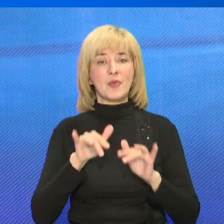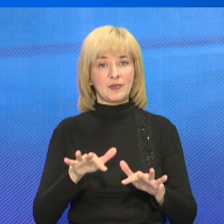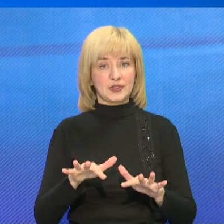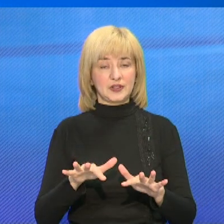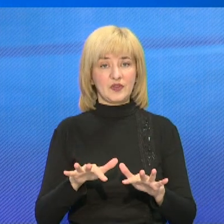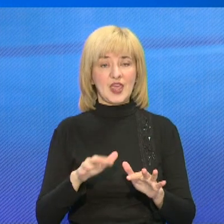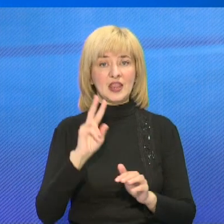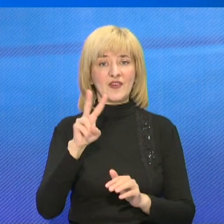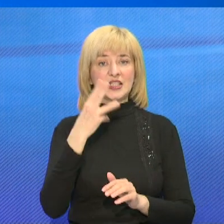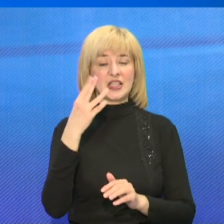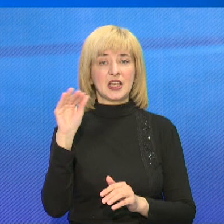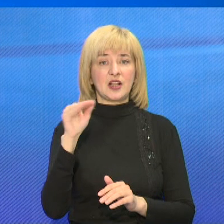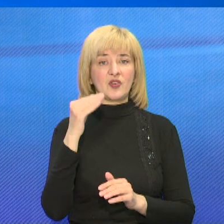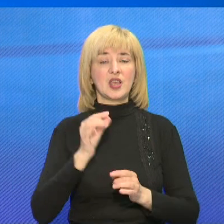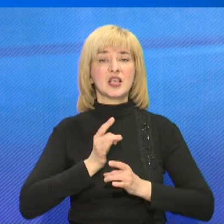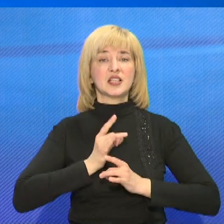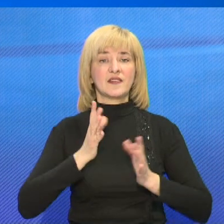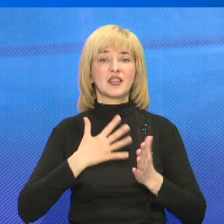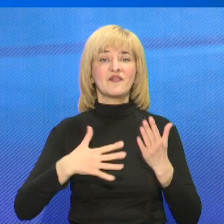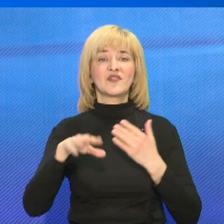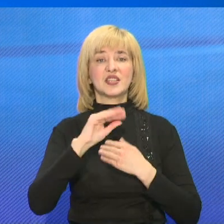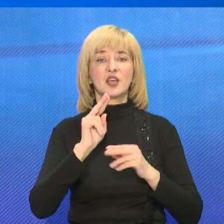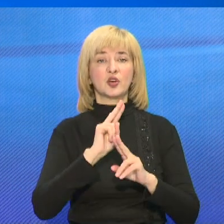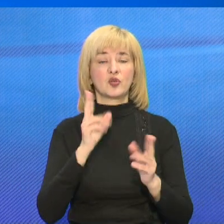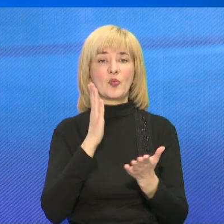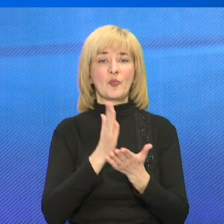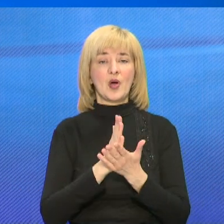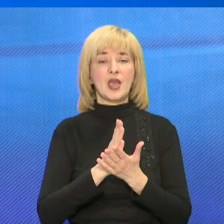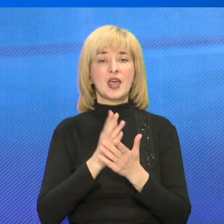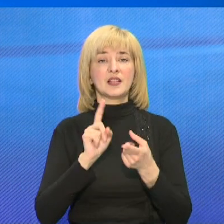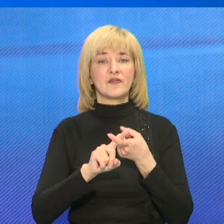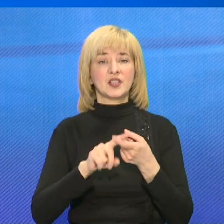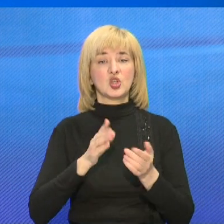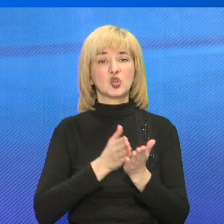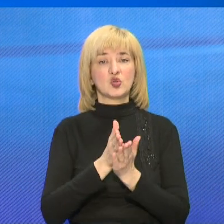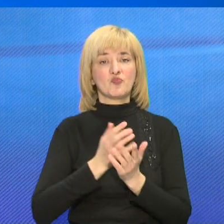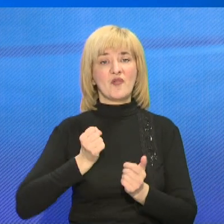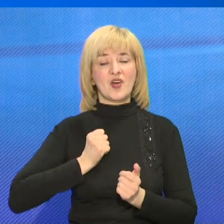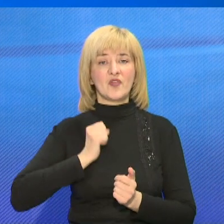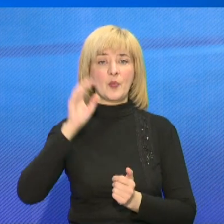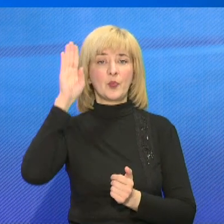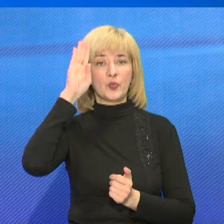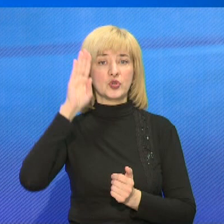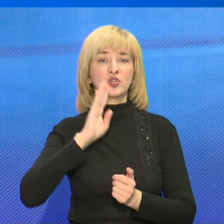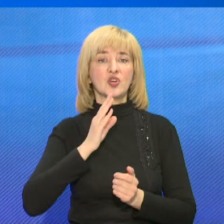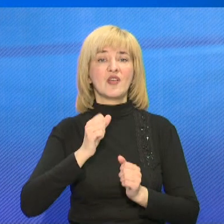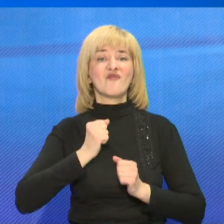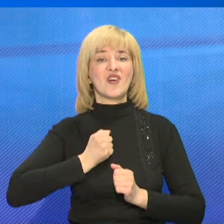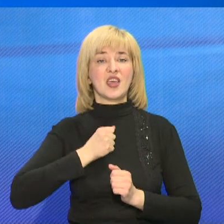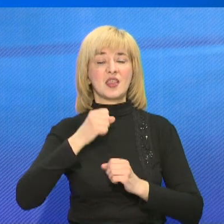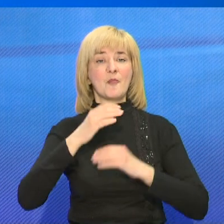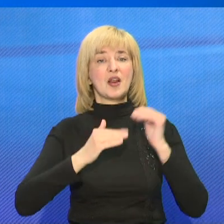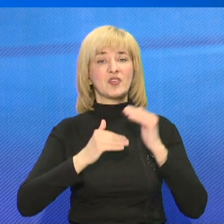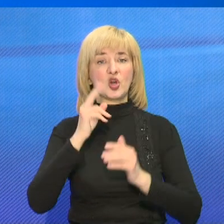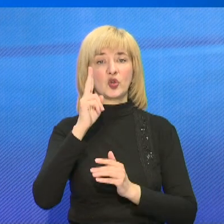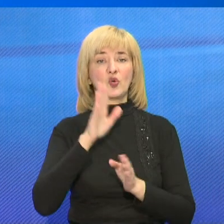мероприемства. 23 лютого – свято усіх, кто мает дочинение до службы у армии, мужчины и жанчын военных профессий, кто зараз выконывает